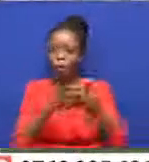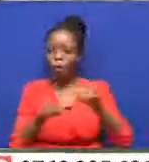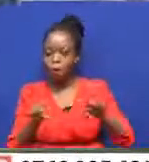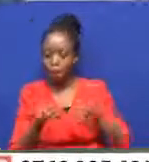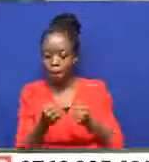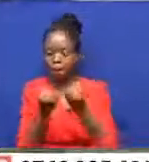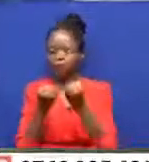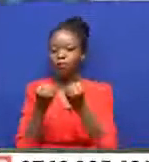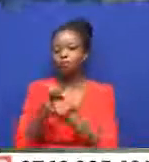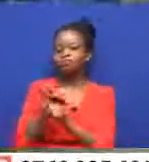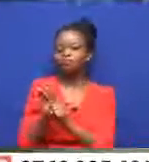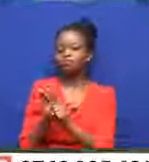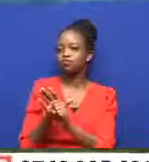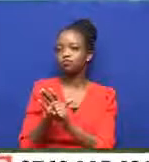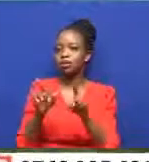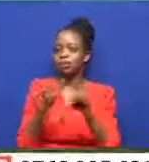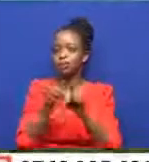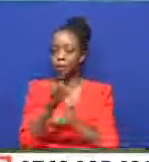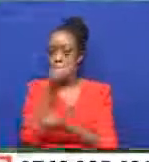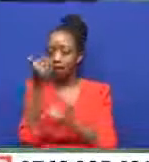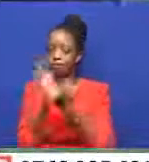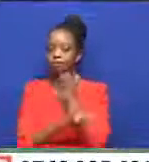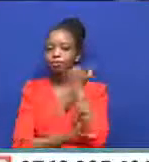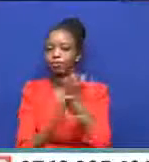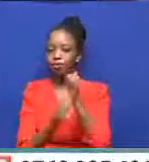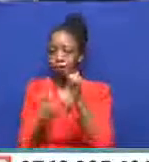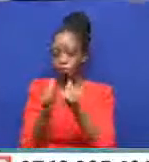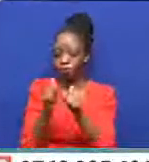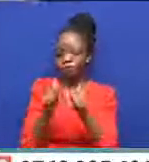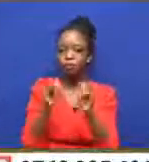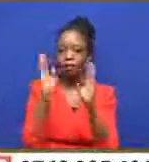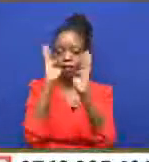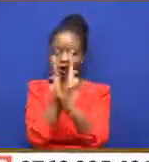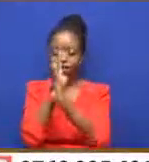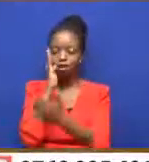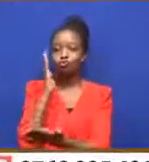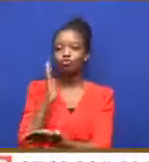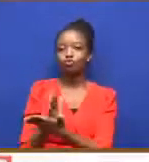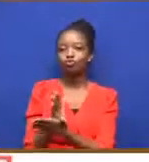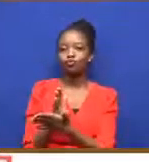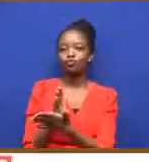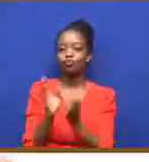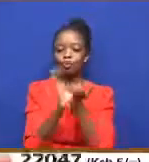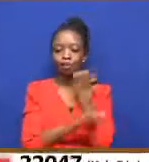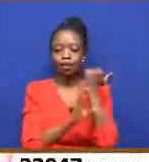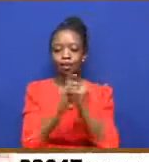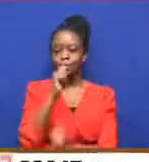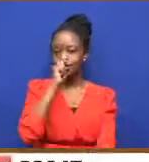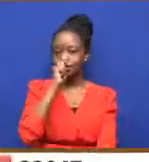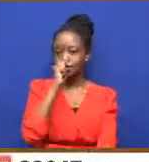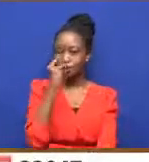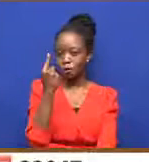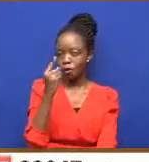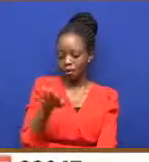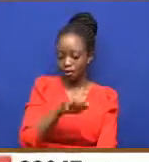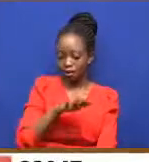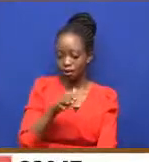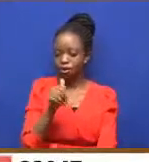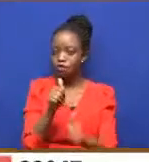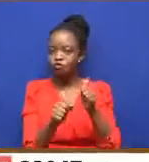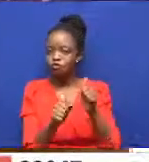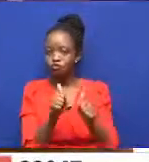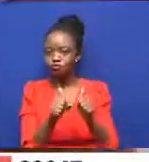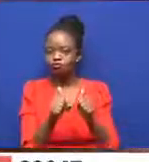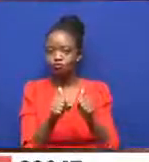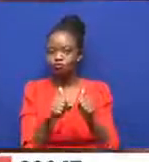la corona kando na mataifa mengine ambayo yanaficha ukweli. Taifa la Tanzania ni mojawapo ya mataifa